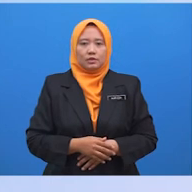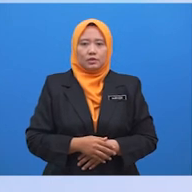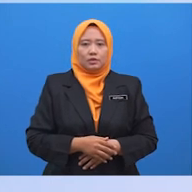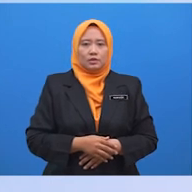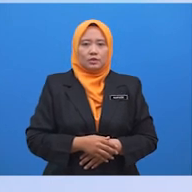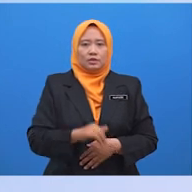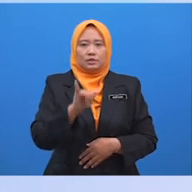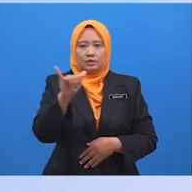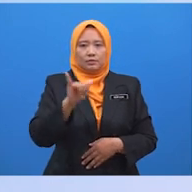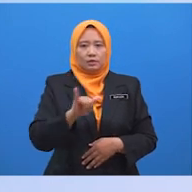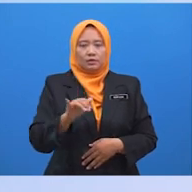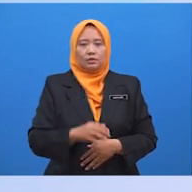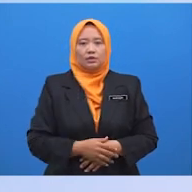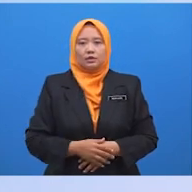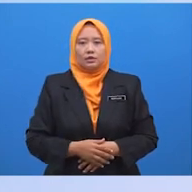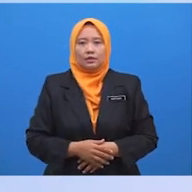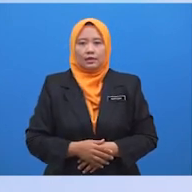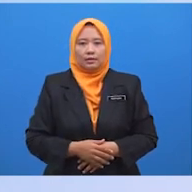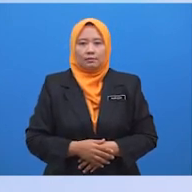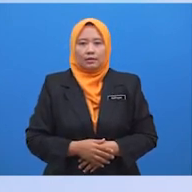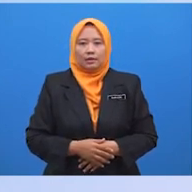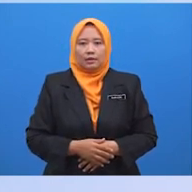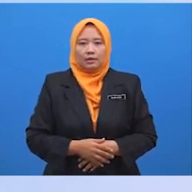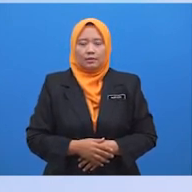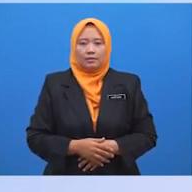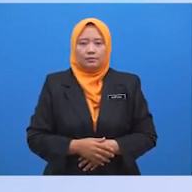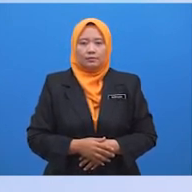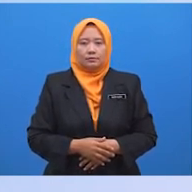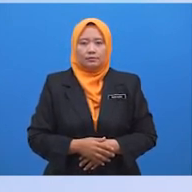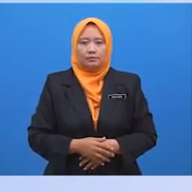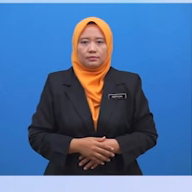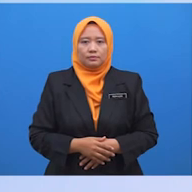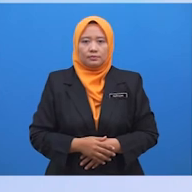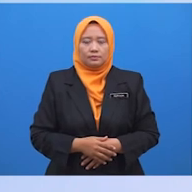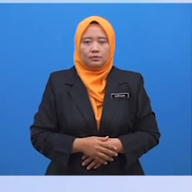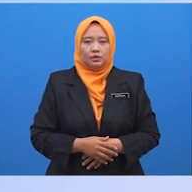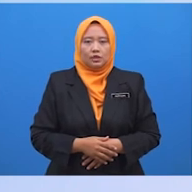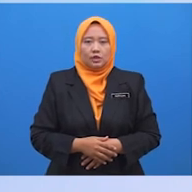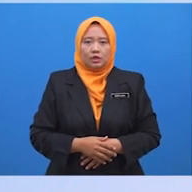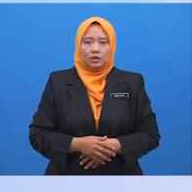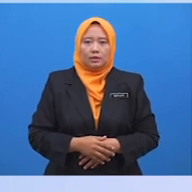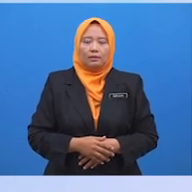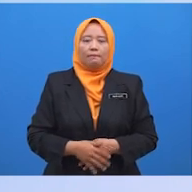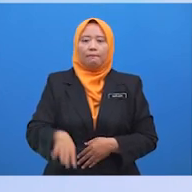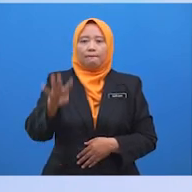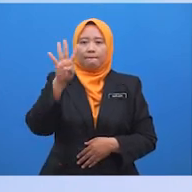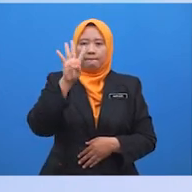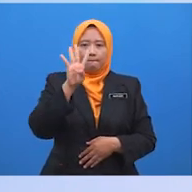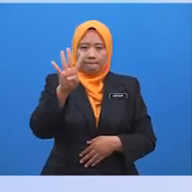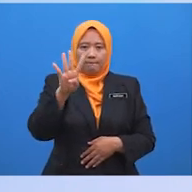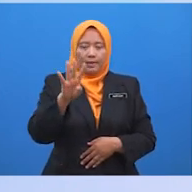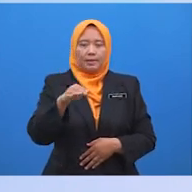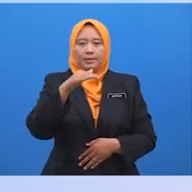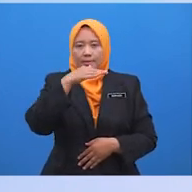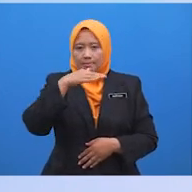negatif pintasan Y bahagi dengan pintasan X, maka pintasan Y digantikan